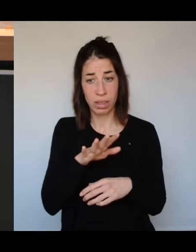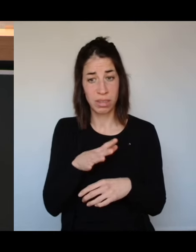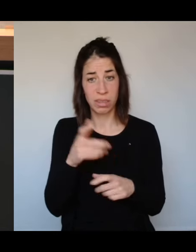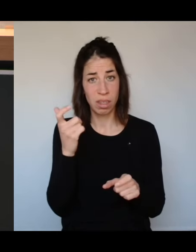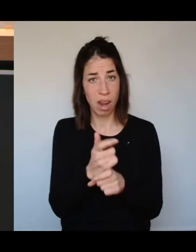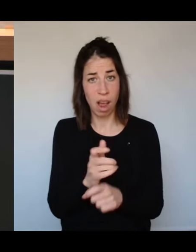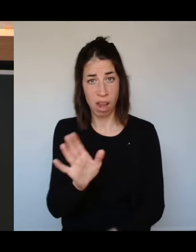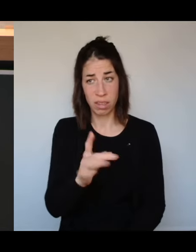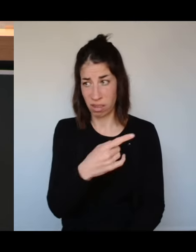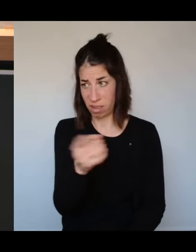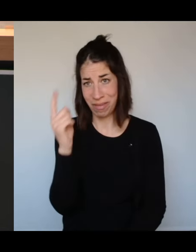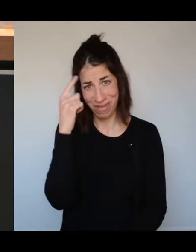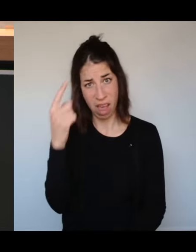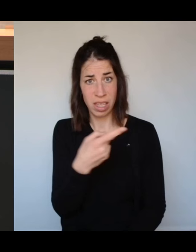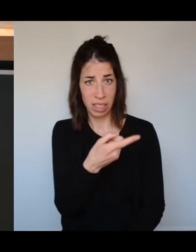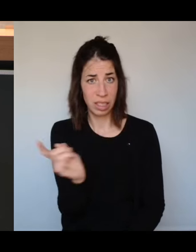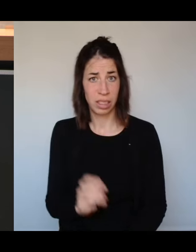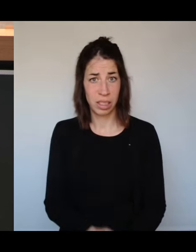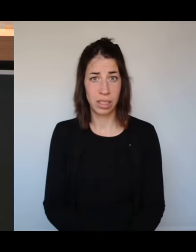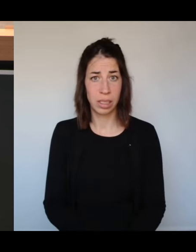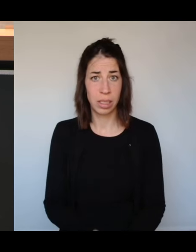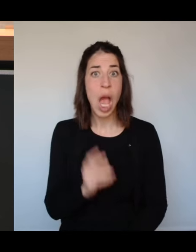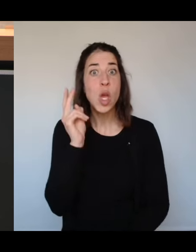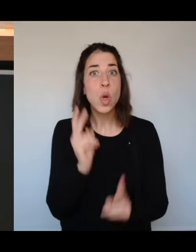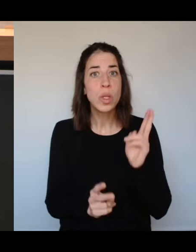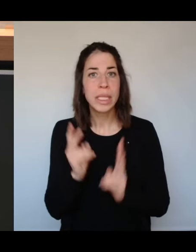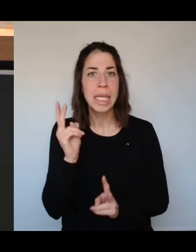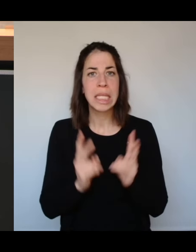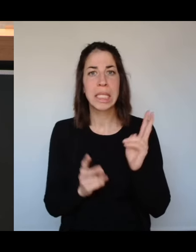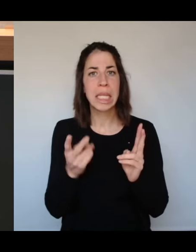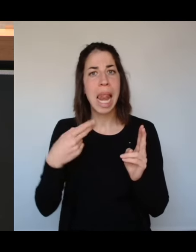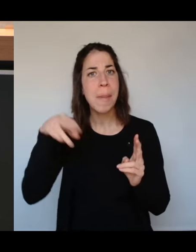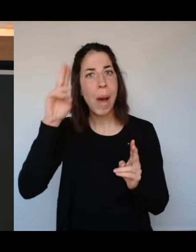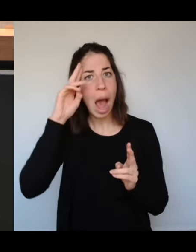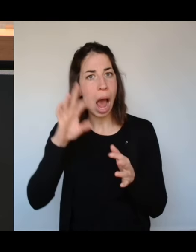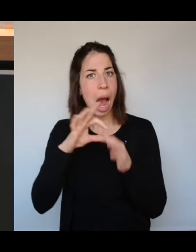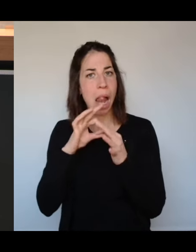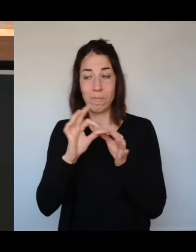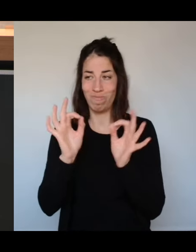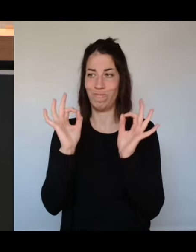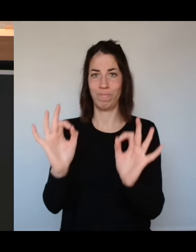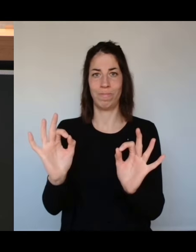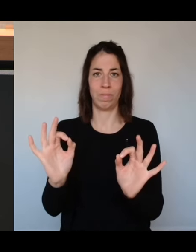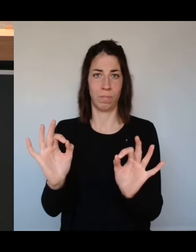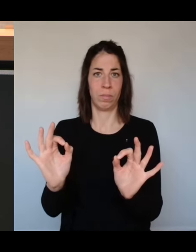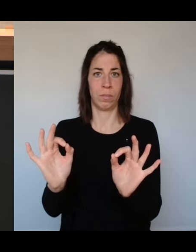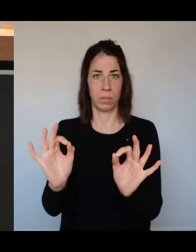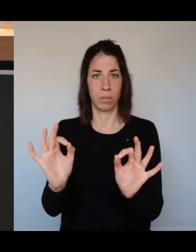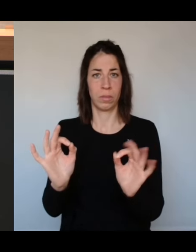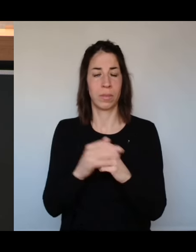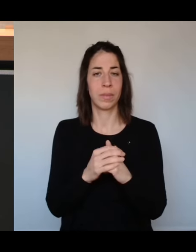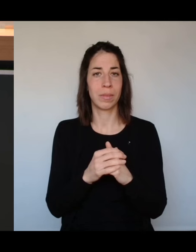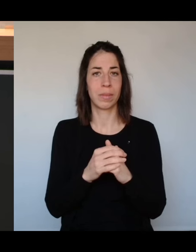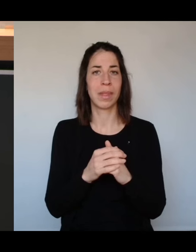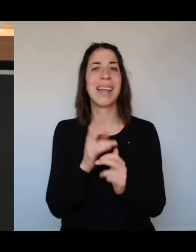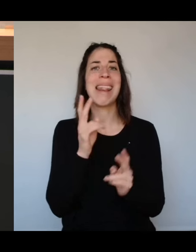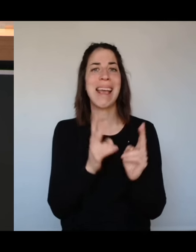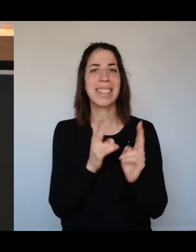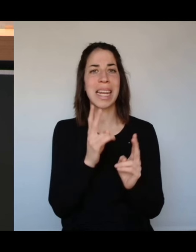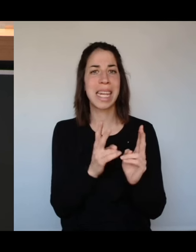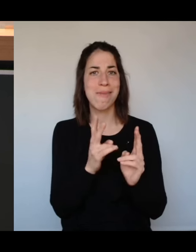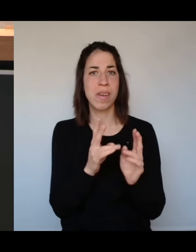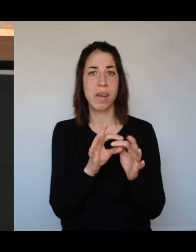ist liberal und das ist gut so. Die Legislative ist übrigens auch nicht besonders hart und